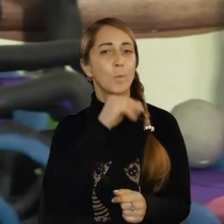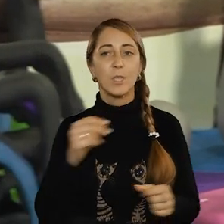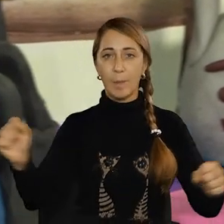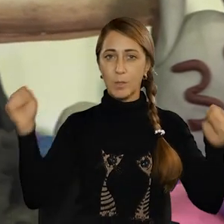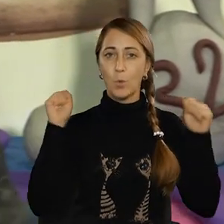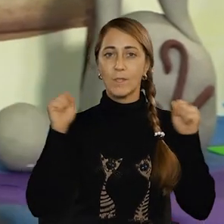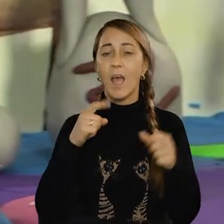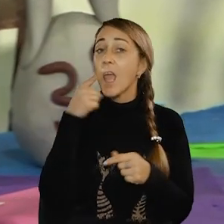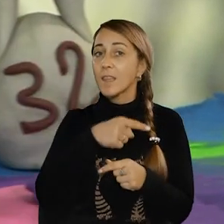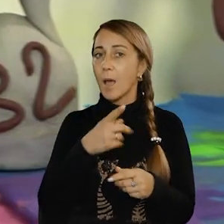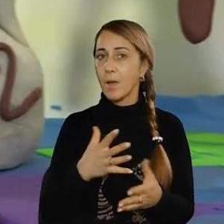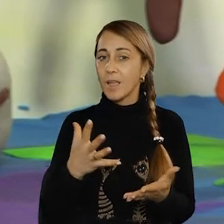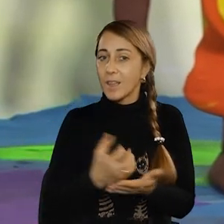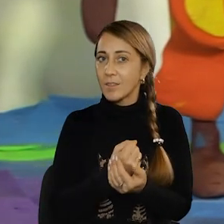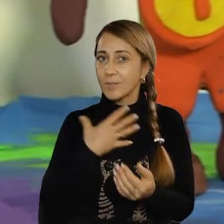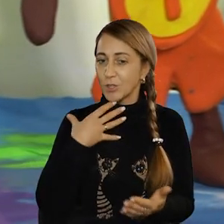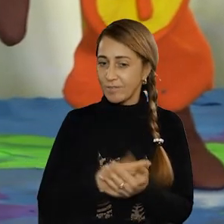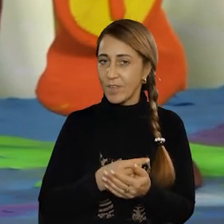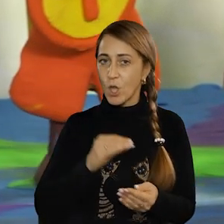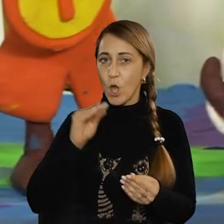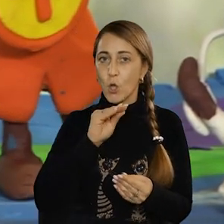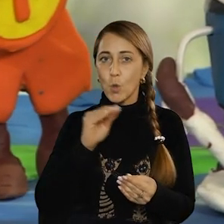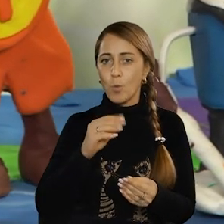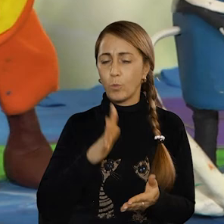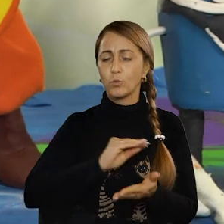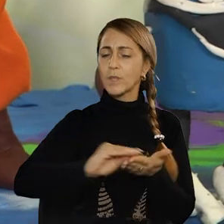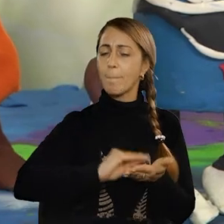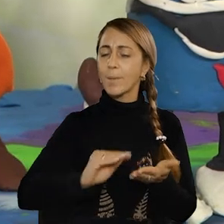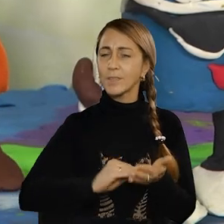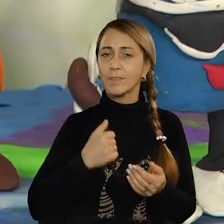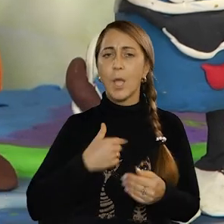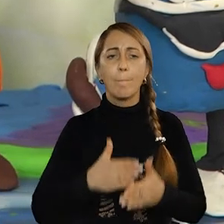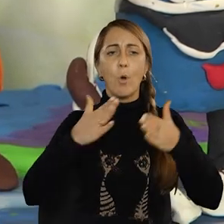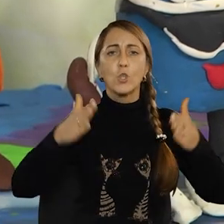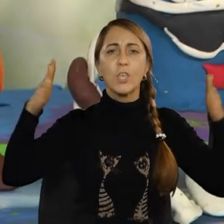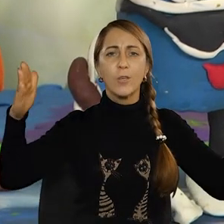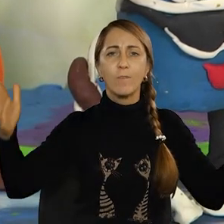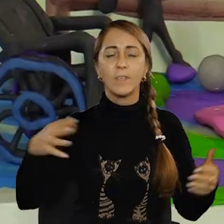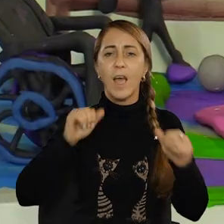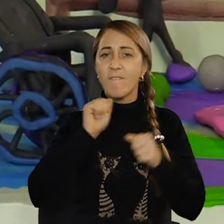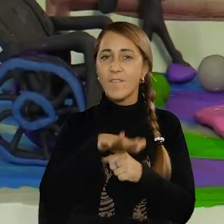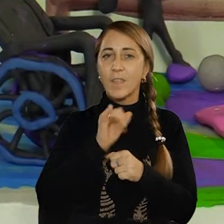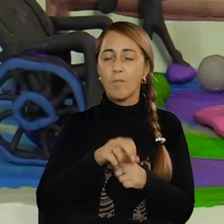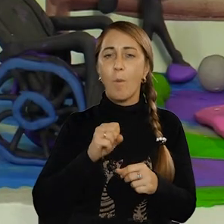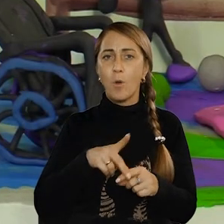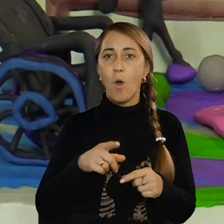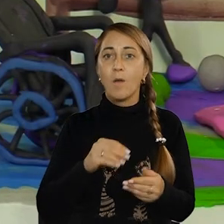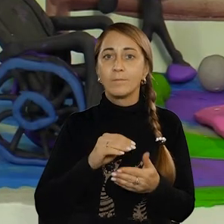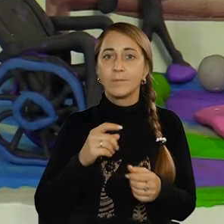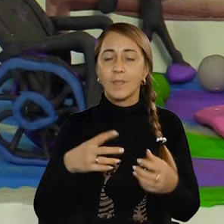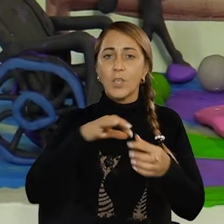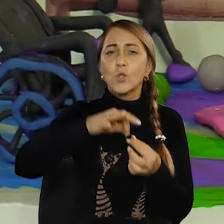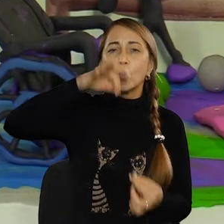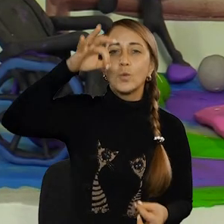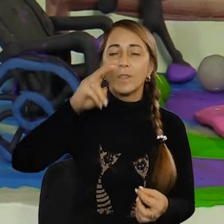спортсменом, а там і власний канал на YouTube відкрию. Записуватиму і поширюватиму відео про ефективне схуднення